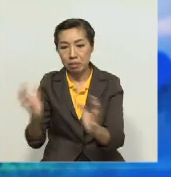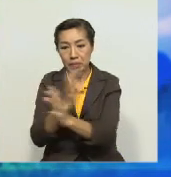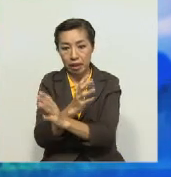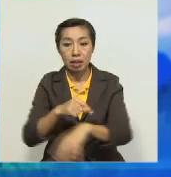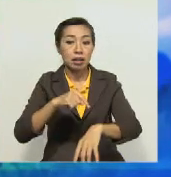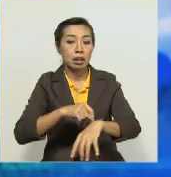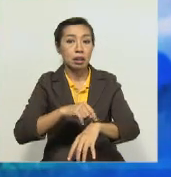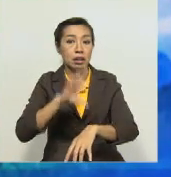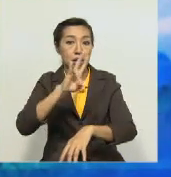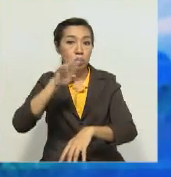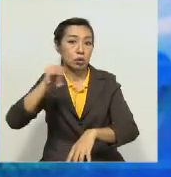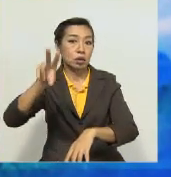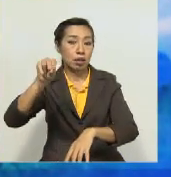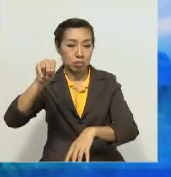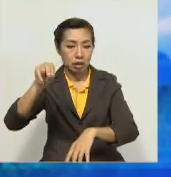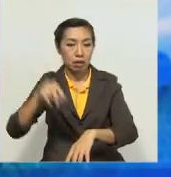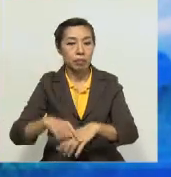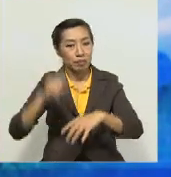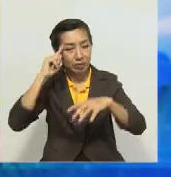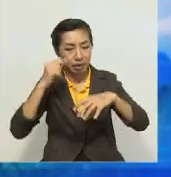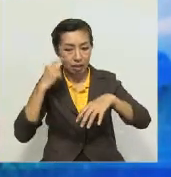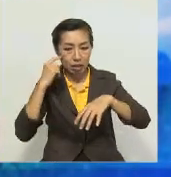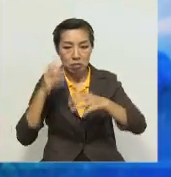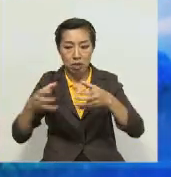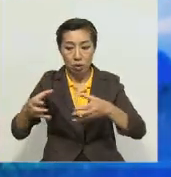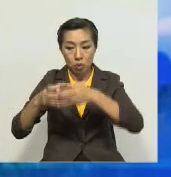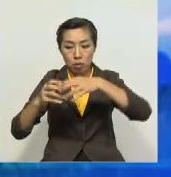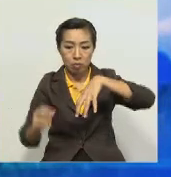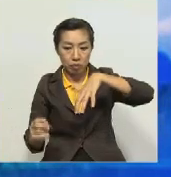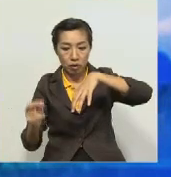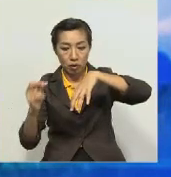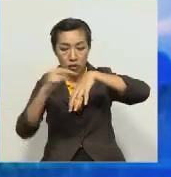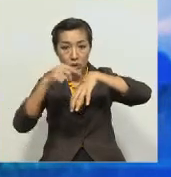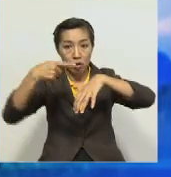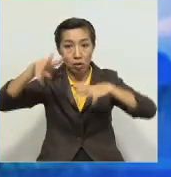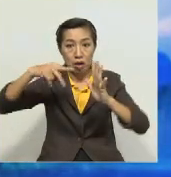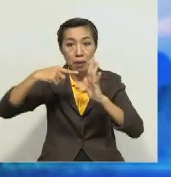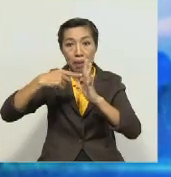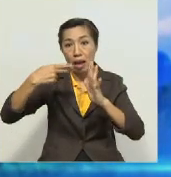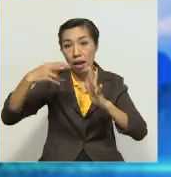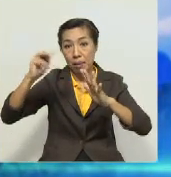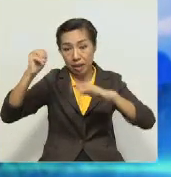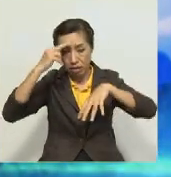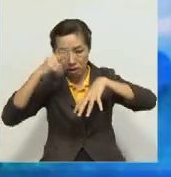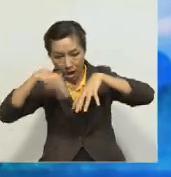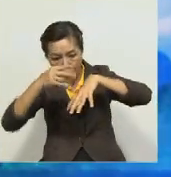เวลา 7 น. 30 น.ร. ชุดโยตัวเดินขนดอยผามีเพื่สำรวจและโรยตัวลงปลอง